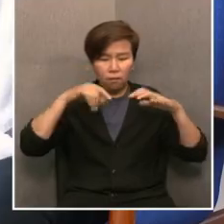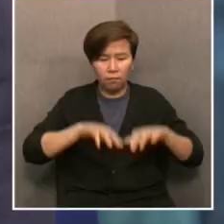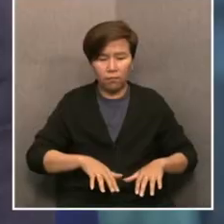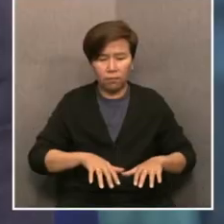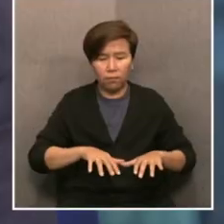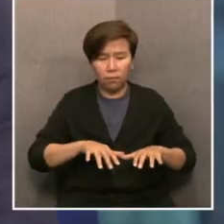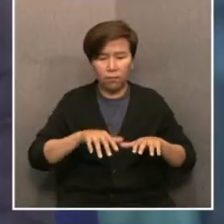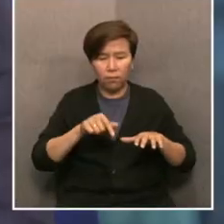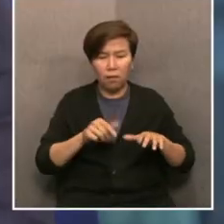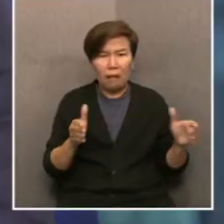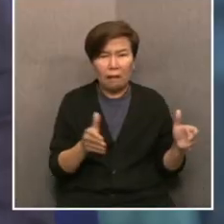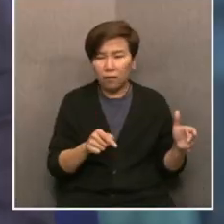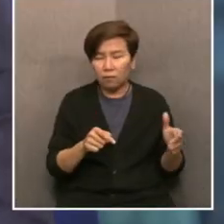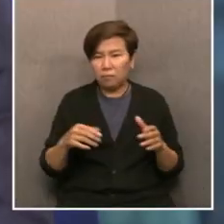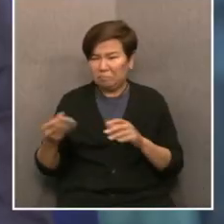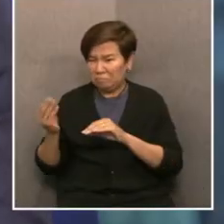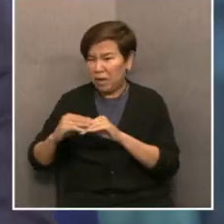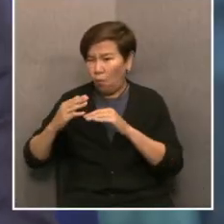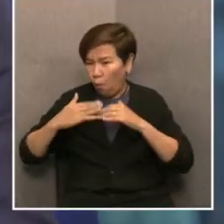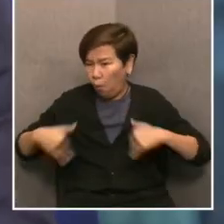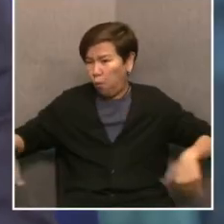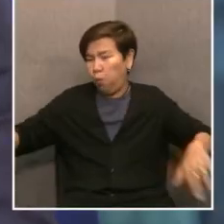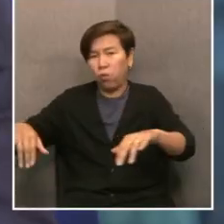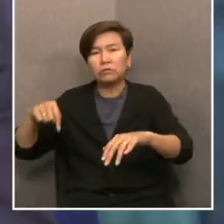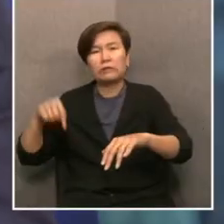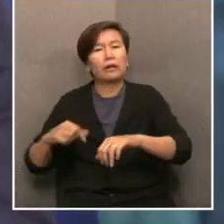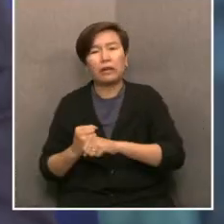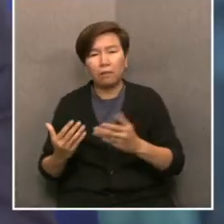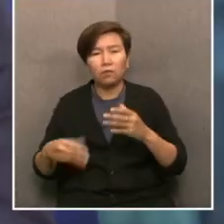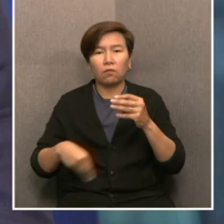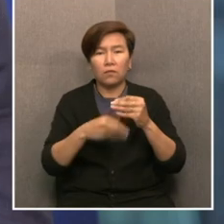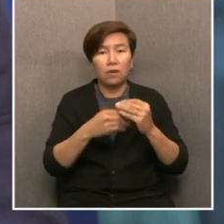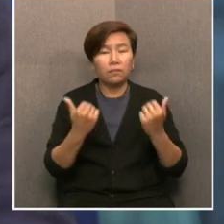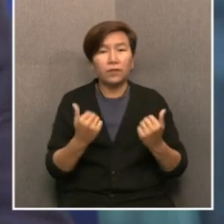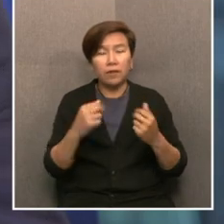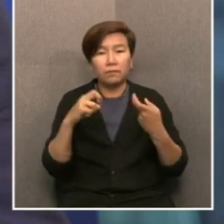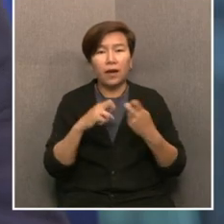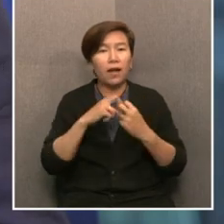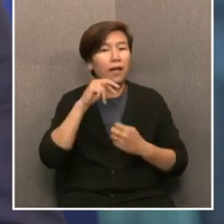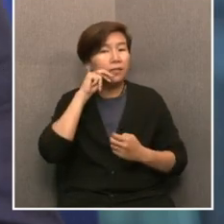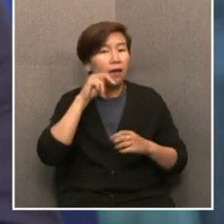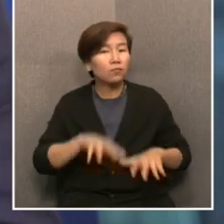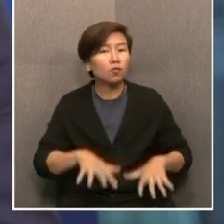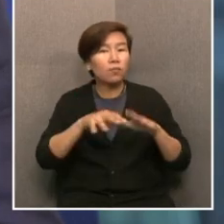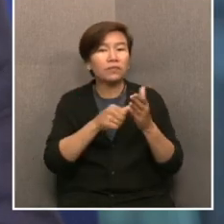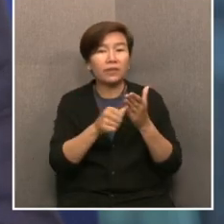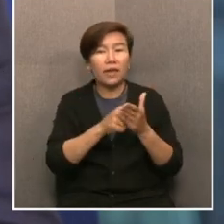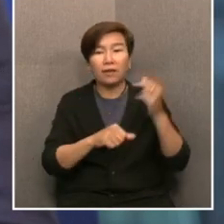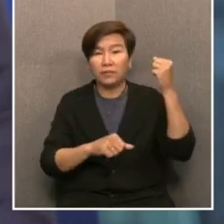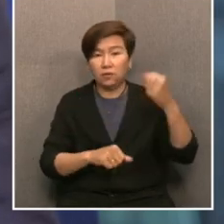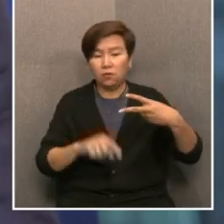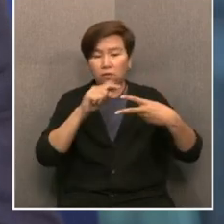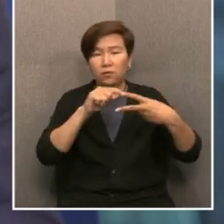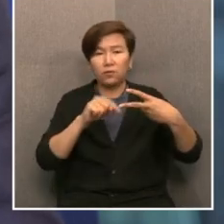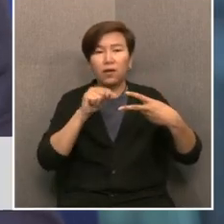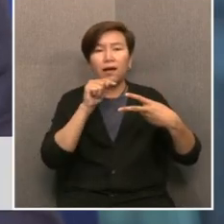กระทบจริงๆเนี่ยในการที่เราจะมองในเรื่องของการแก้ปัญหาน้ำท่วมนะครับเราต้องมอง2ส่วนก่อนส่วนแรกคือปัญหาน้ำท่วมที่เกิดในเชิง